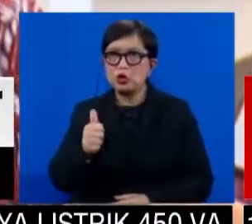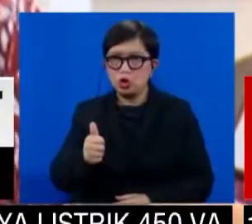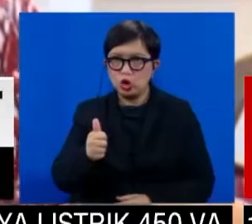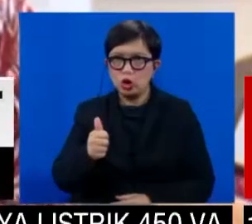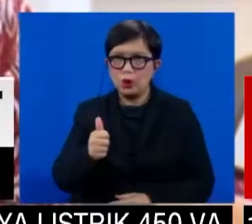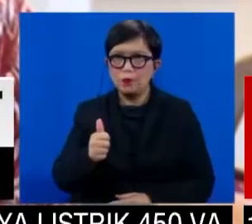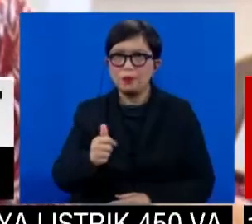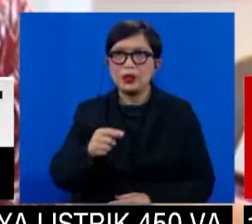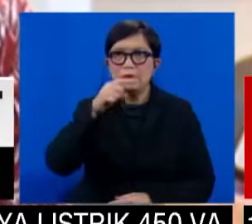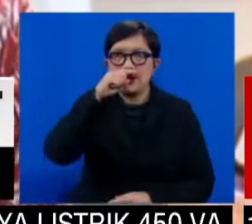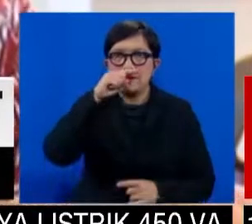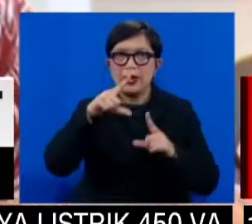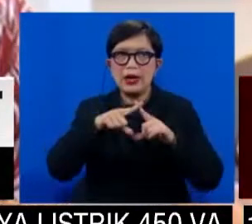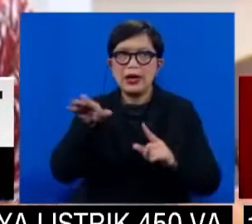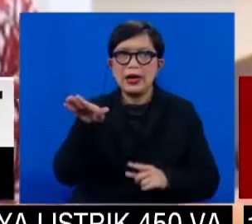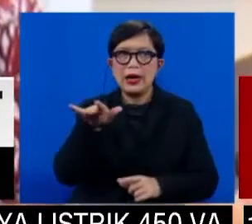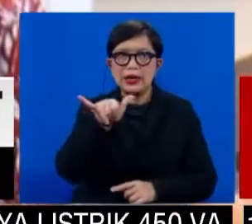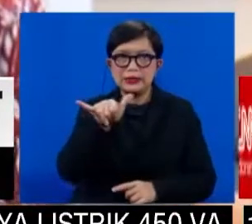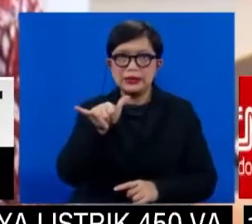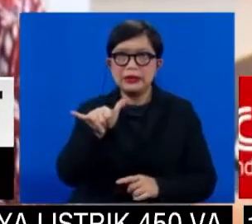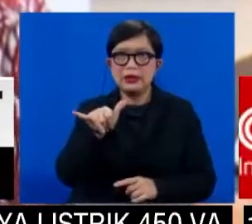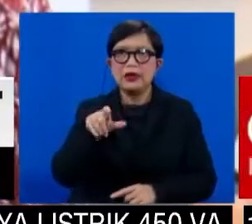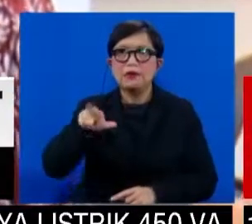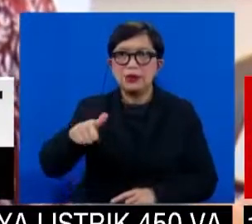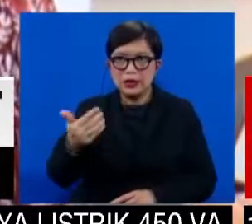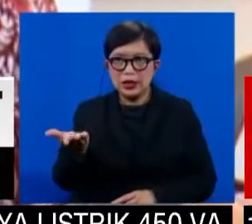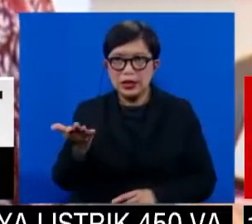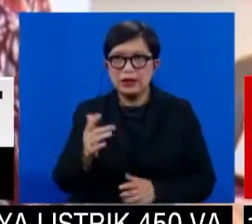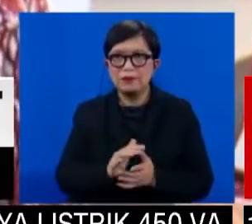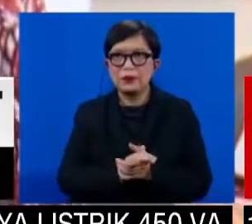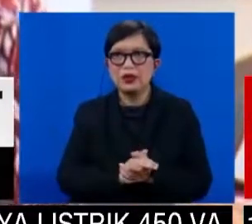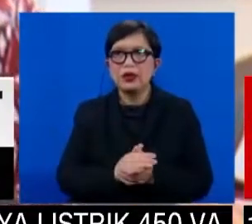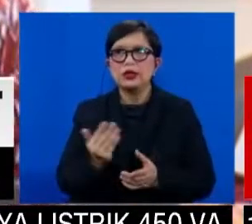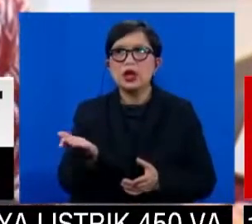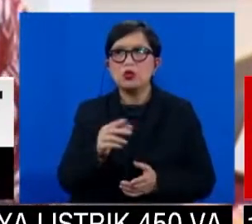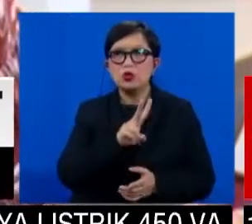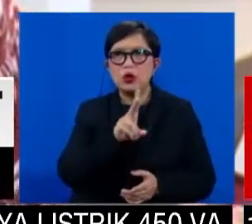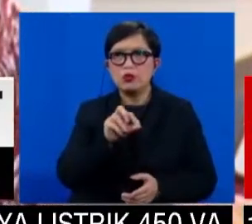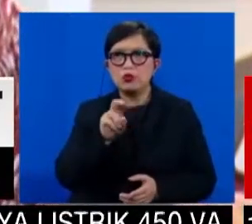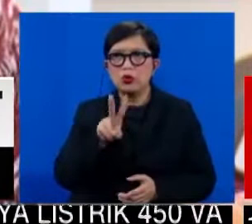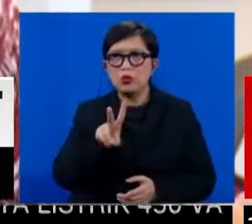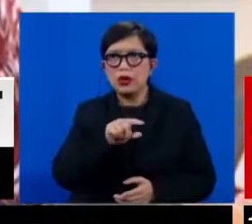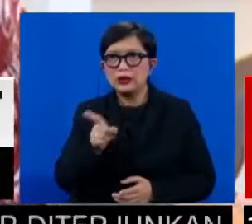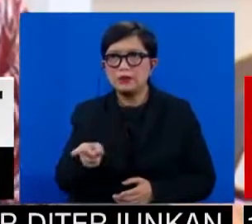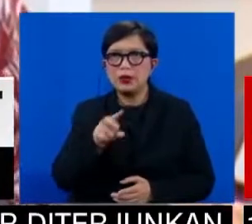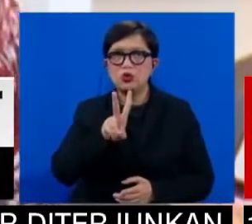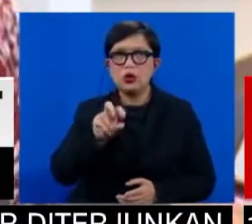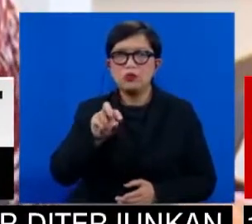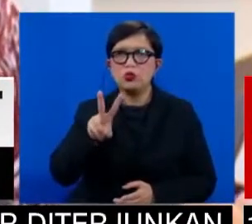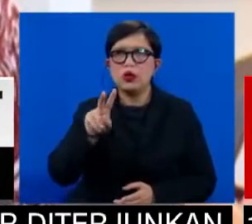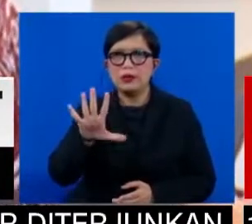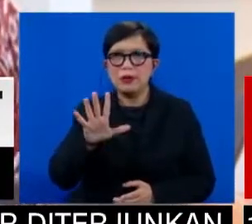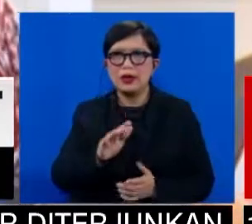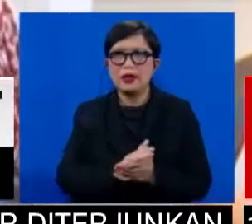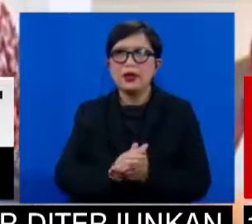azyumardi Azra adalah ketua dewan pers periode 2022 2025 Profesor azyumardi juga merupakan